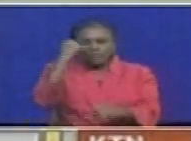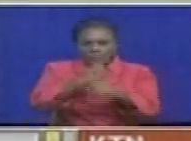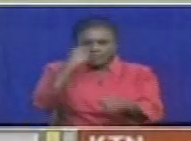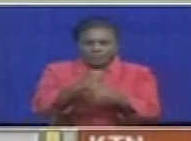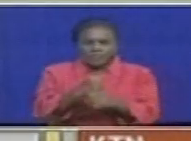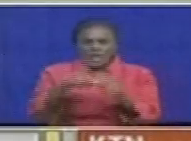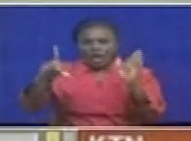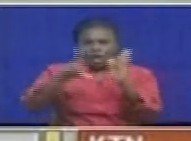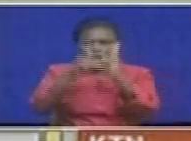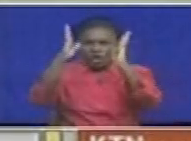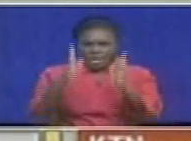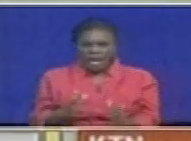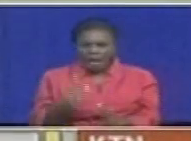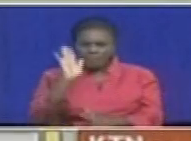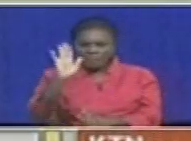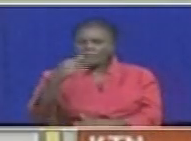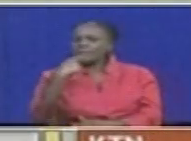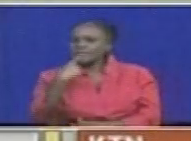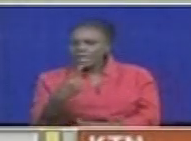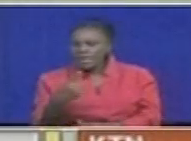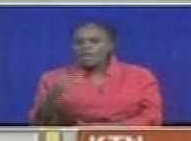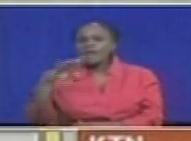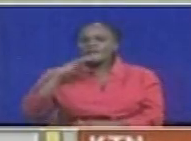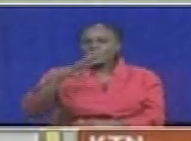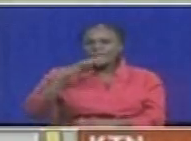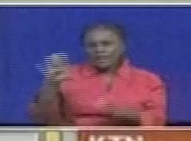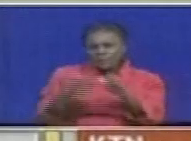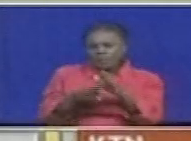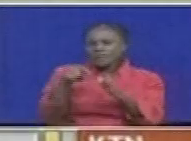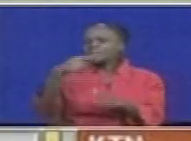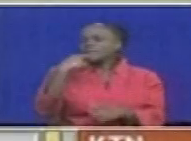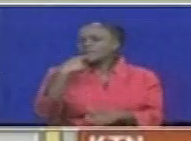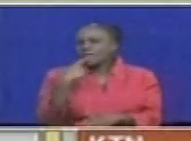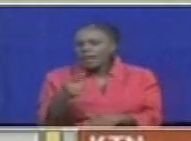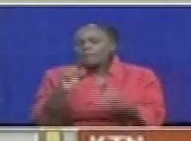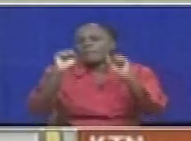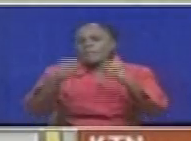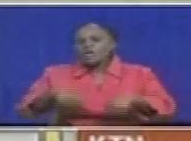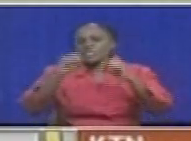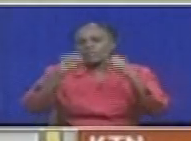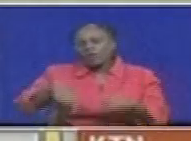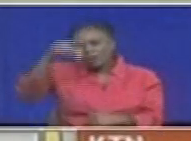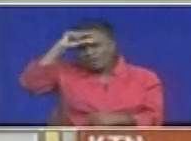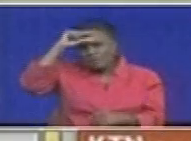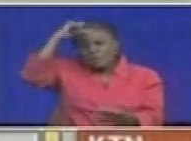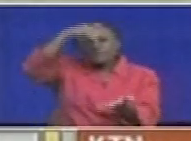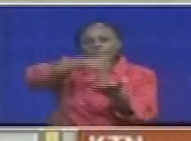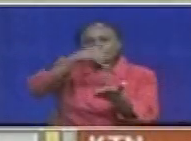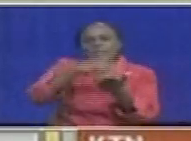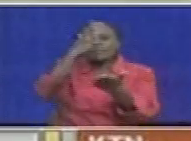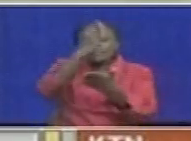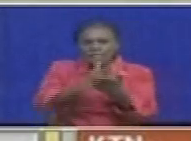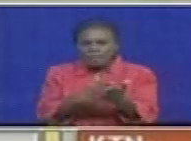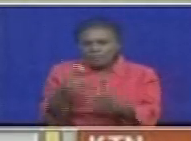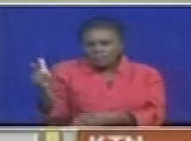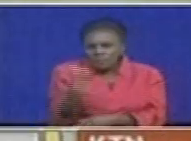wake Harun Ndumbi, polisi wanadai kuwa Farah alitoa madai kuwa huenda serikali imehusika na baadhi ya